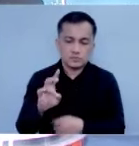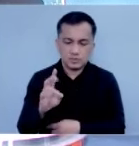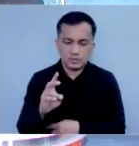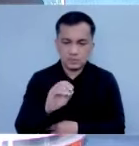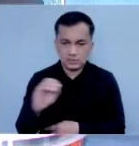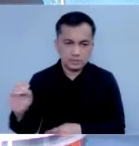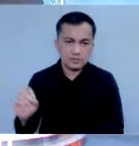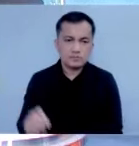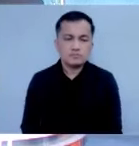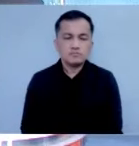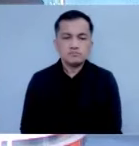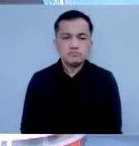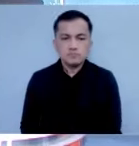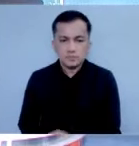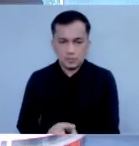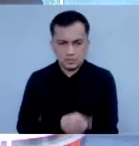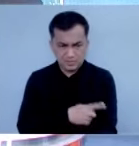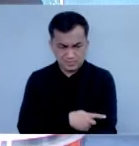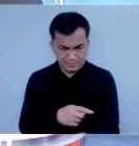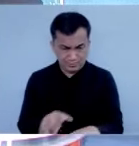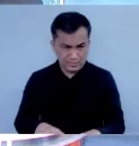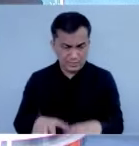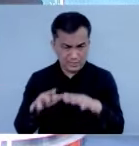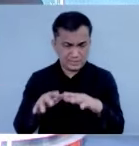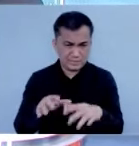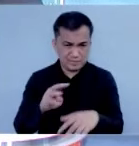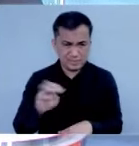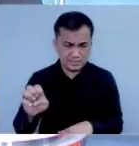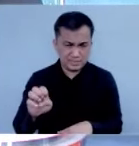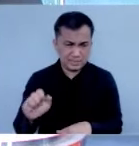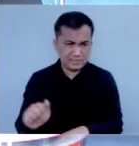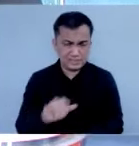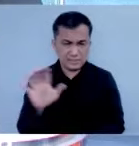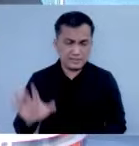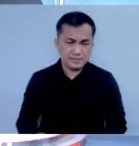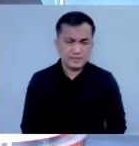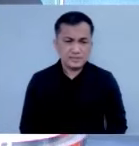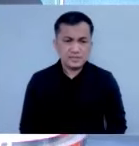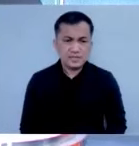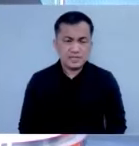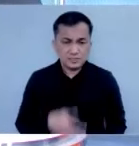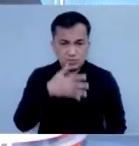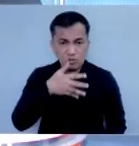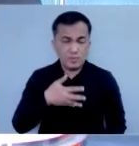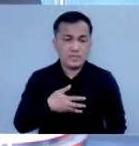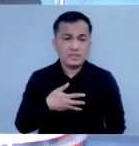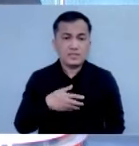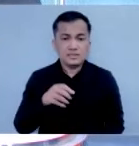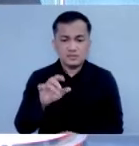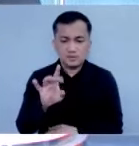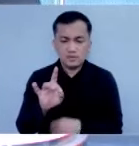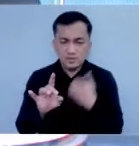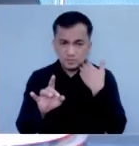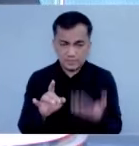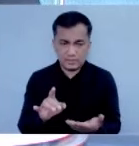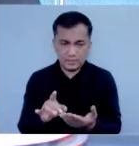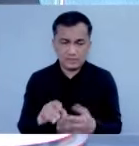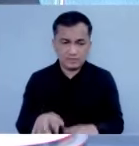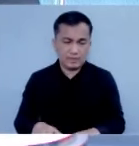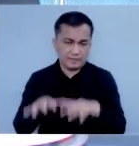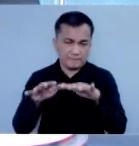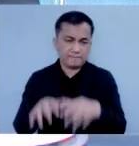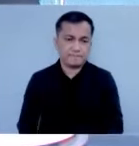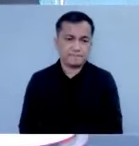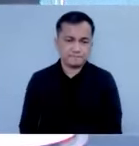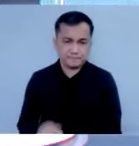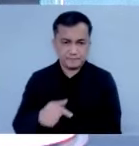Nakaranas ng matinding baha ang ilang bansa sa Middle East at Asia. Sa Oman, 18 ang patay sa baha. Nasa front line ng balitang yan,